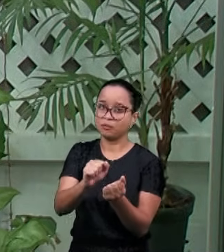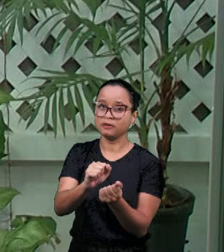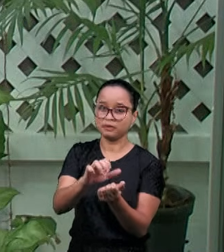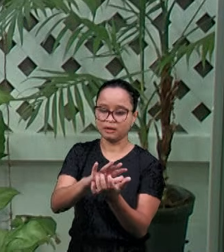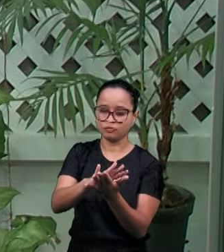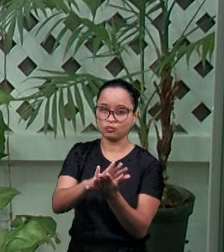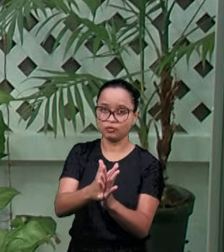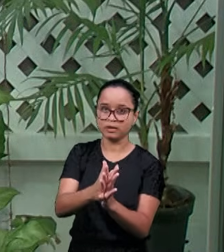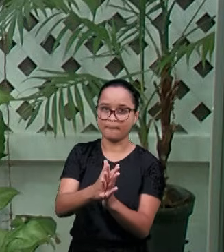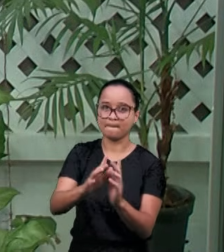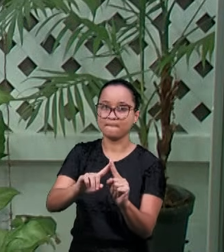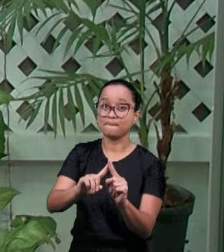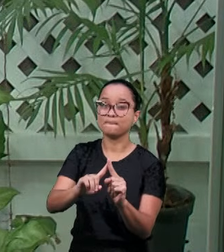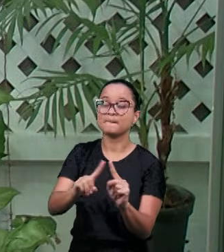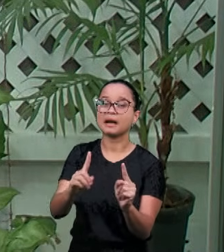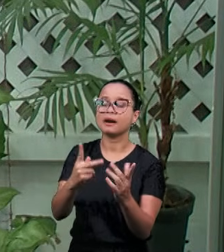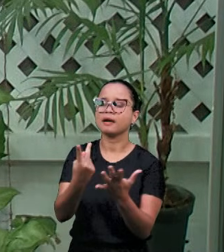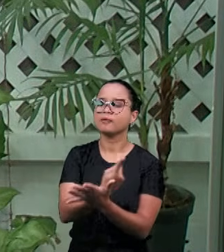Mais qu'est-ce qu'elle fait?